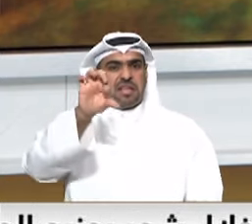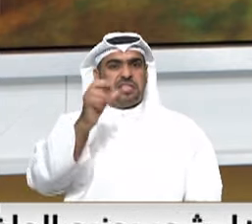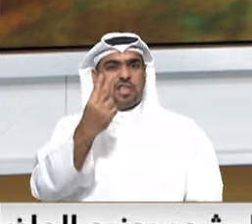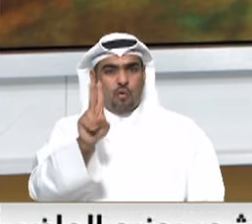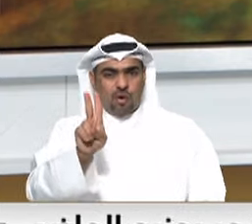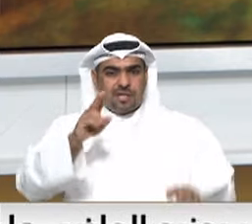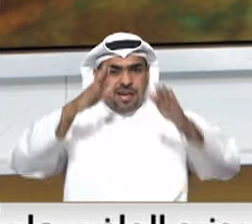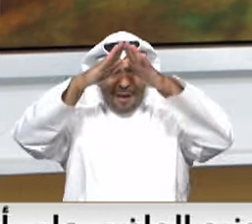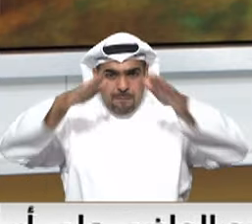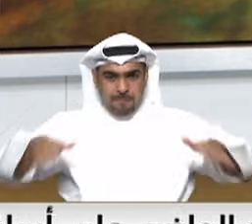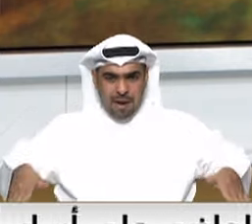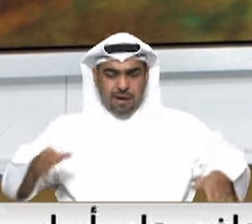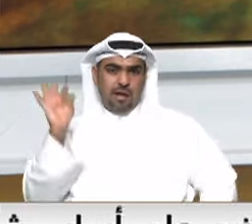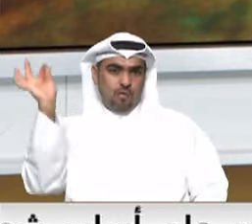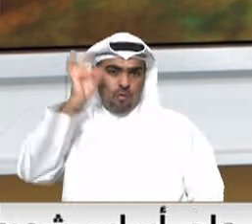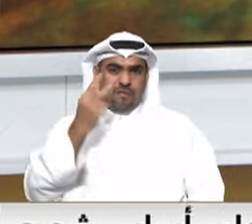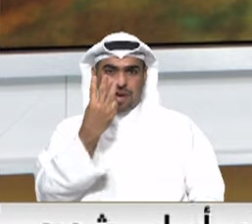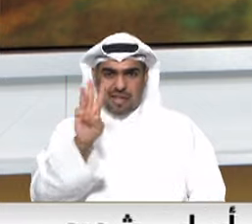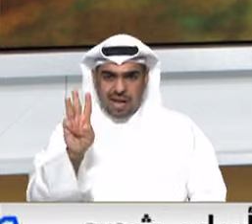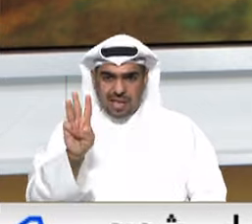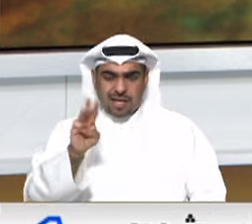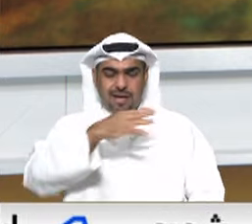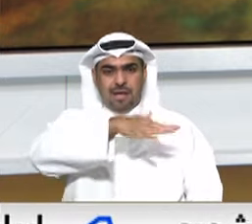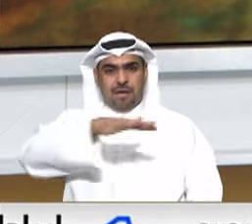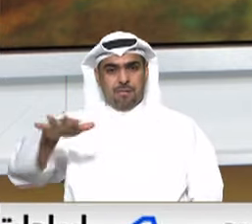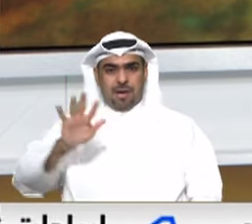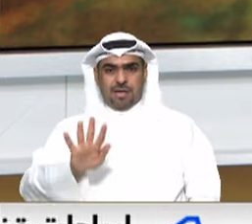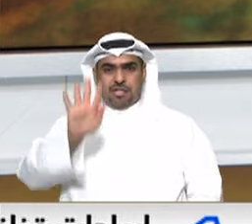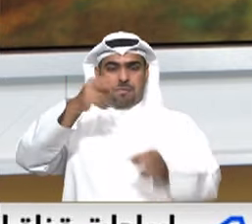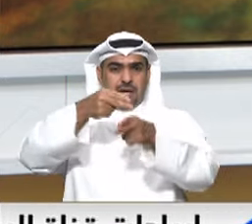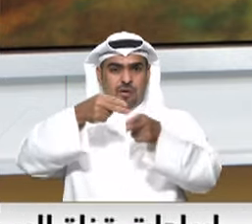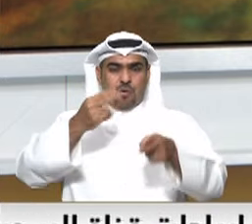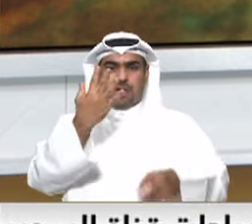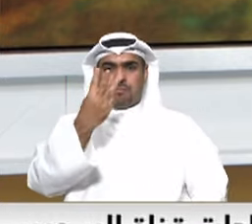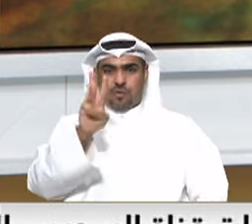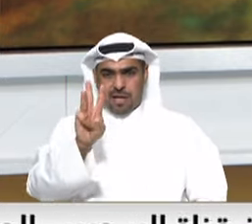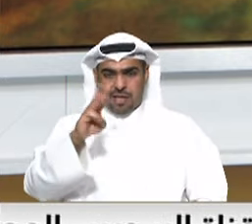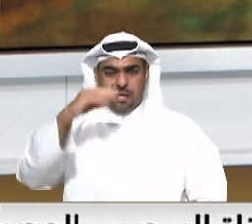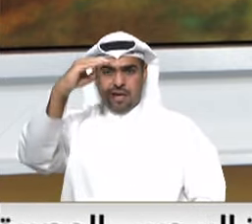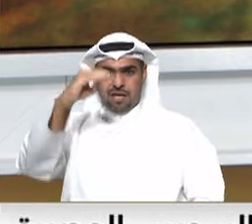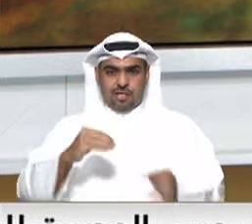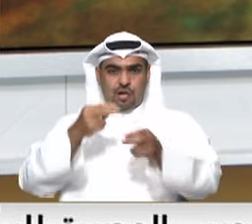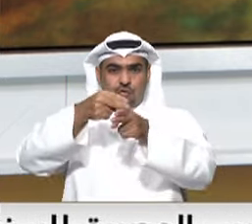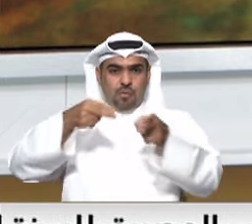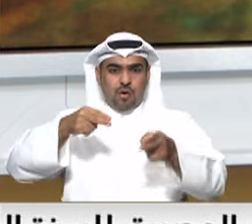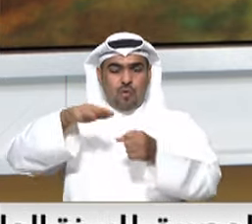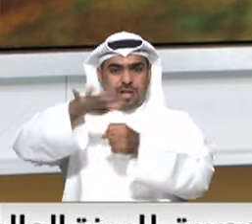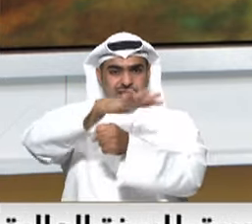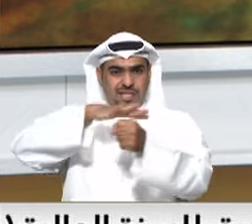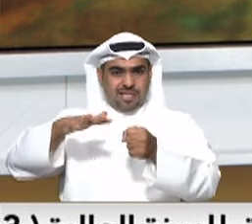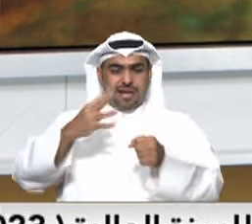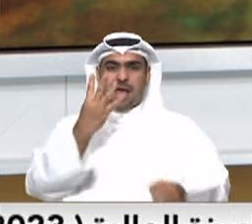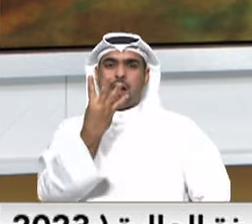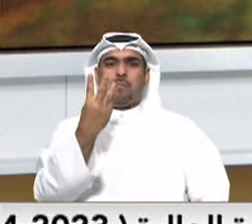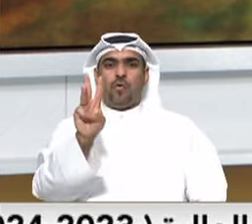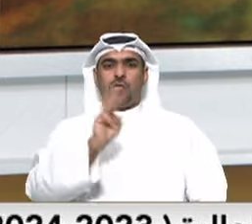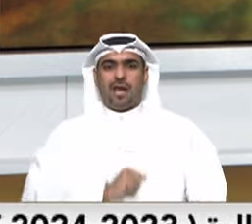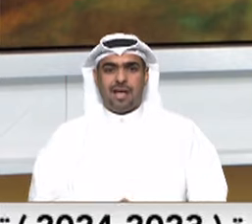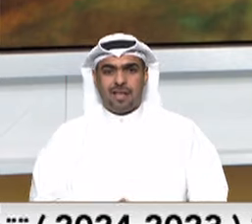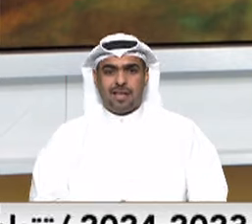بالوفرة 30، جزرنا الشمالية فيلتش وغربة وبيان 35، وجزرنا الجنوبية قارو كبر وممرادم 34،